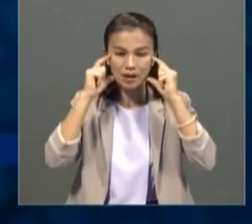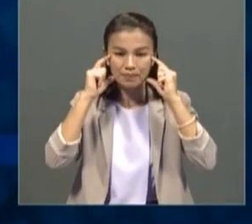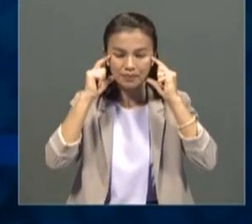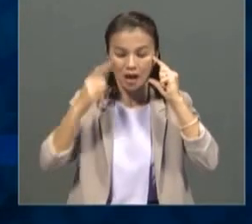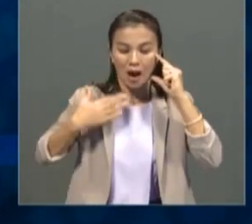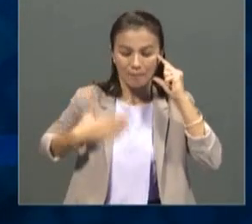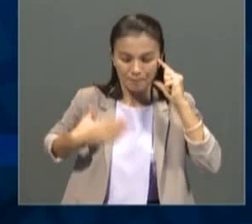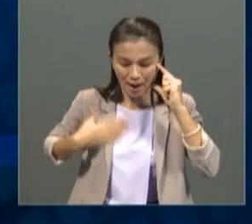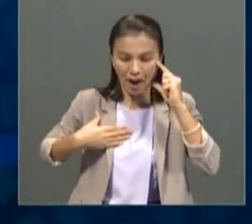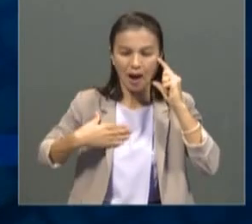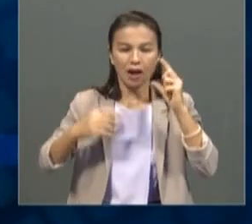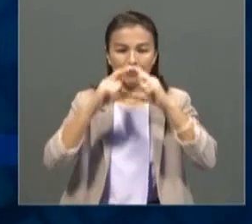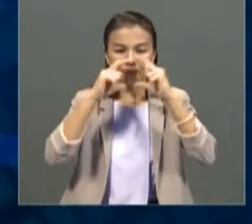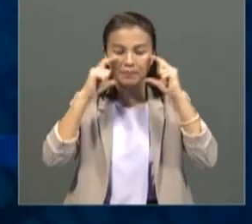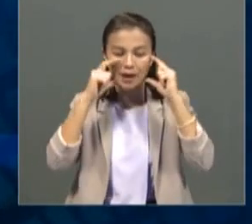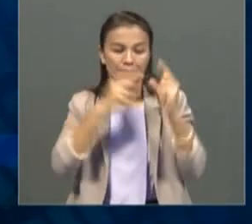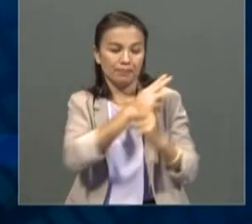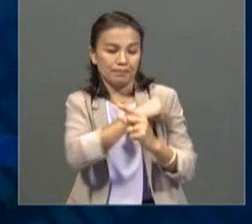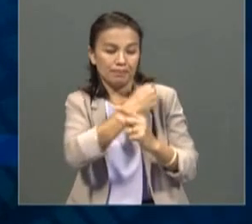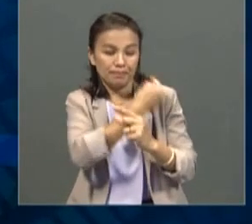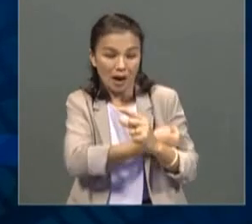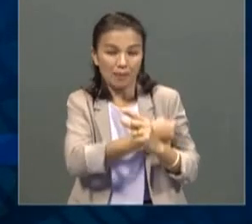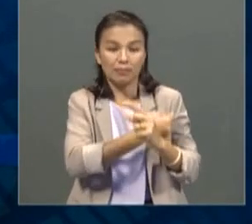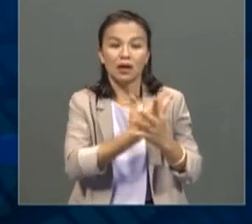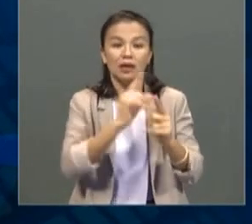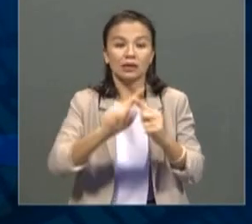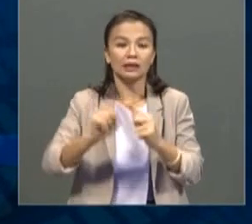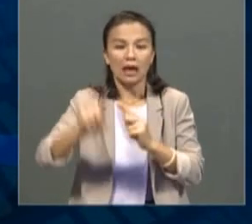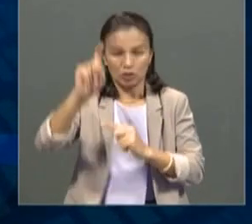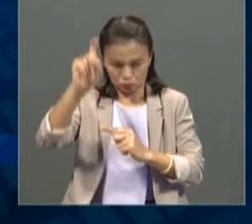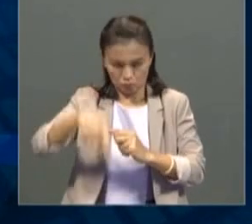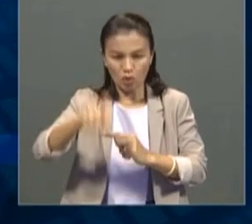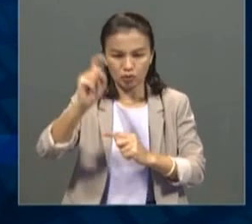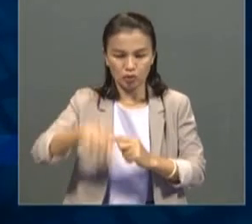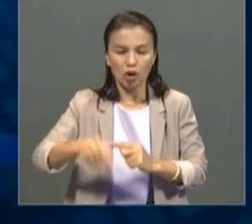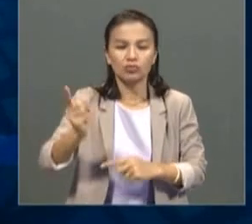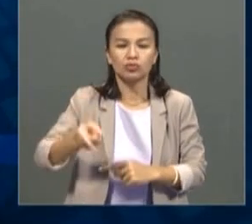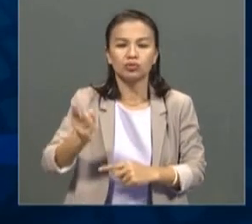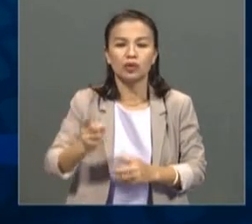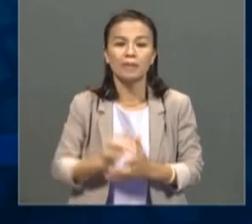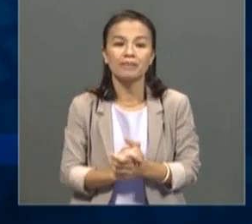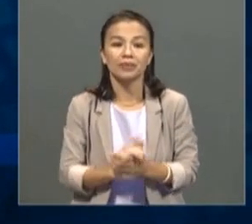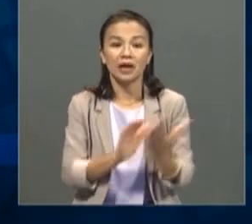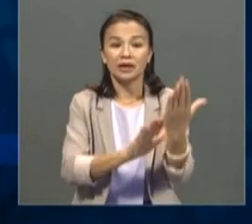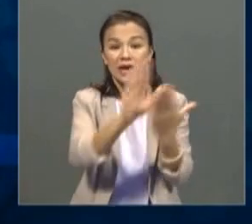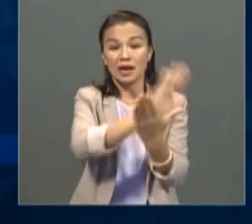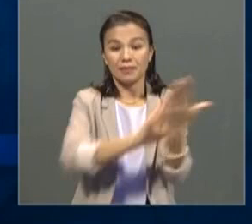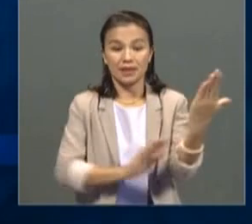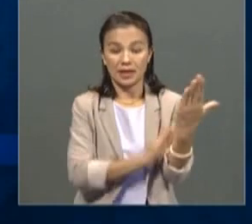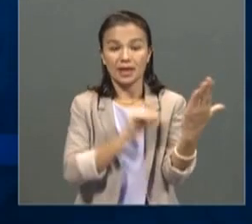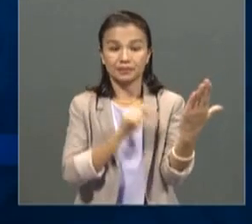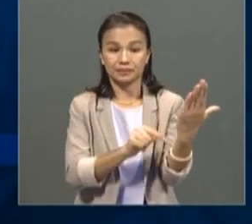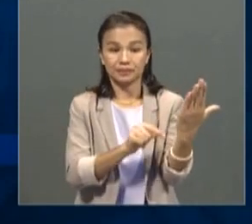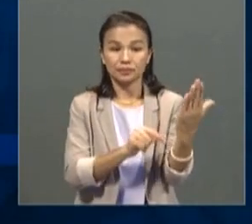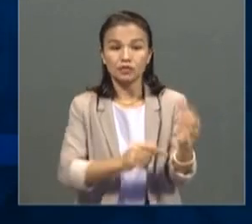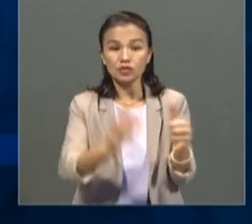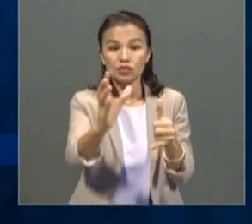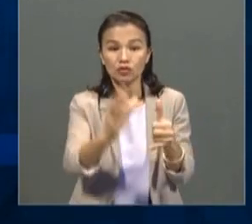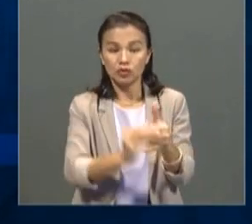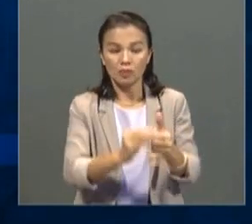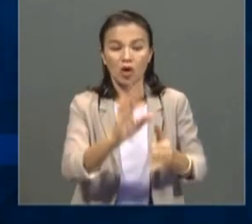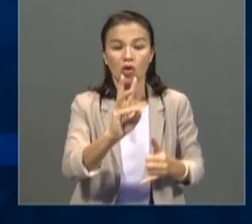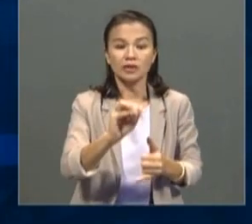င့်မလို့နှာခေါင်းစီးတွေနော်နှာခေါင်းစီးတွေအင်မတန်အများအားစီးတော့ဘုရားအင်မတန်အရေးကြီးပါနဲ့ဆက်လက်ပြီးတော့